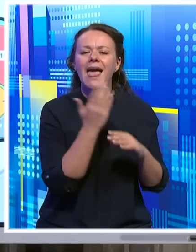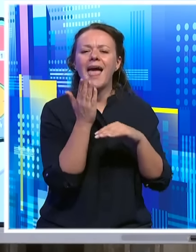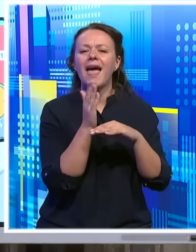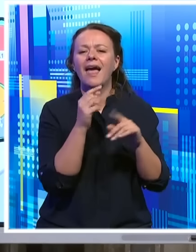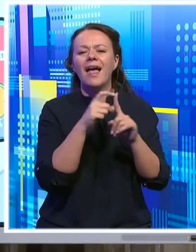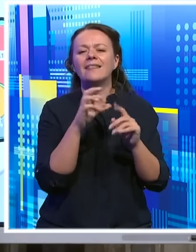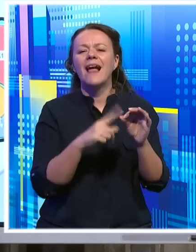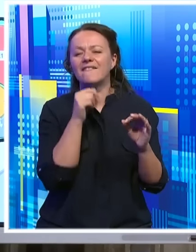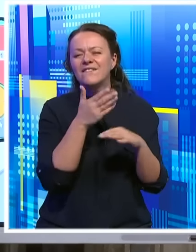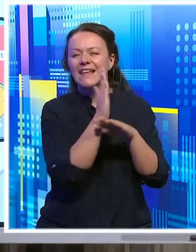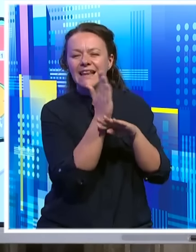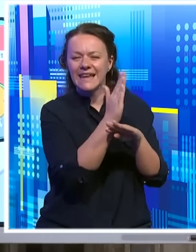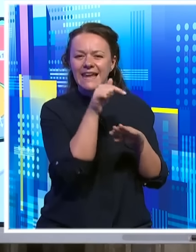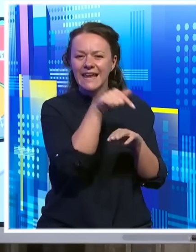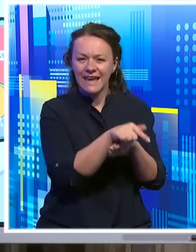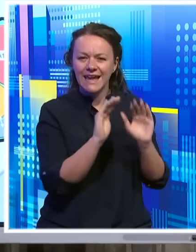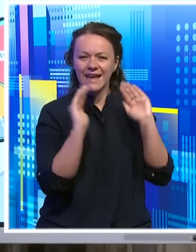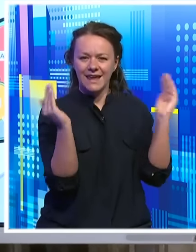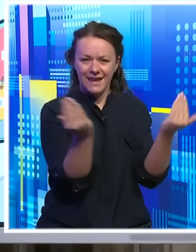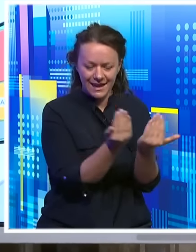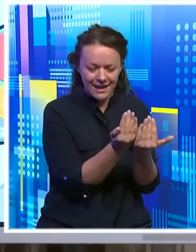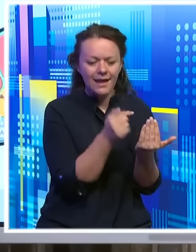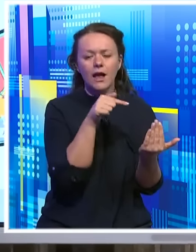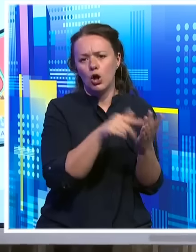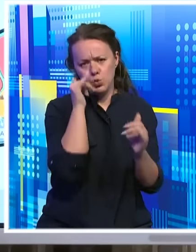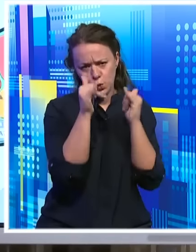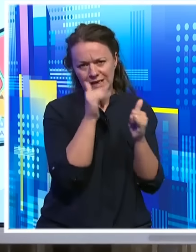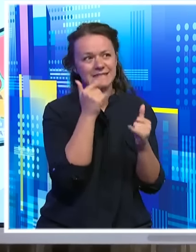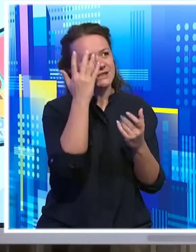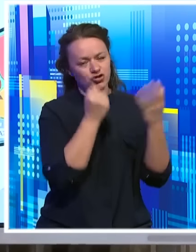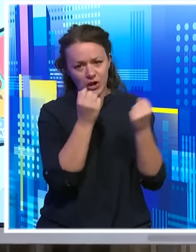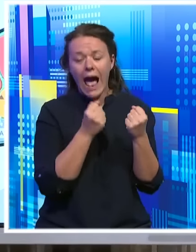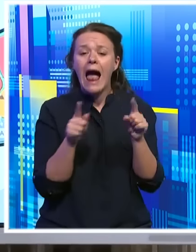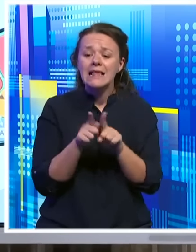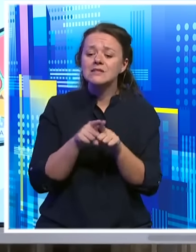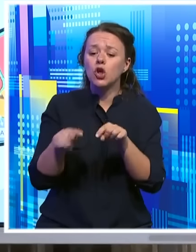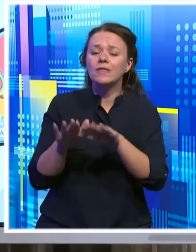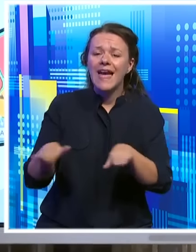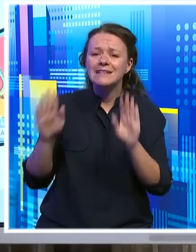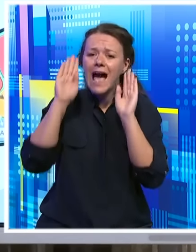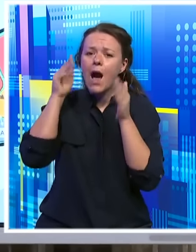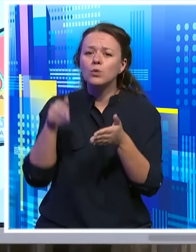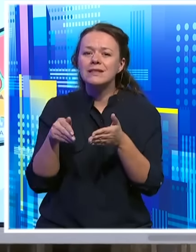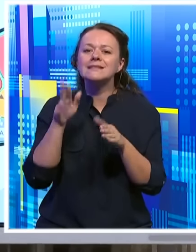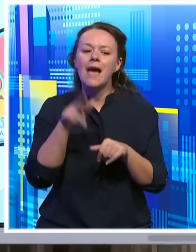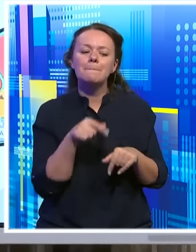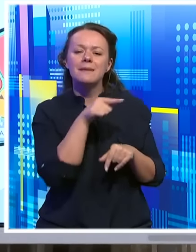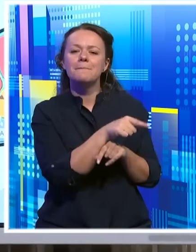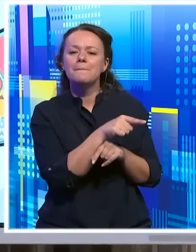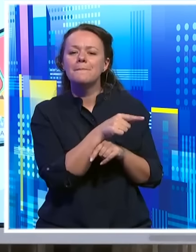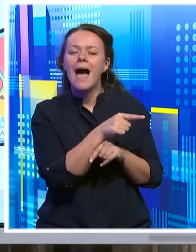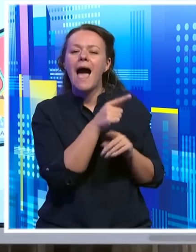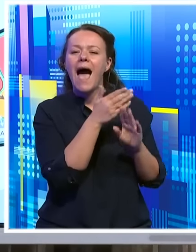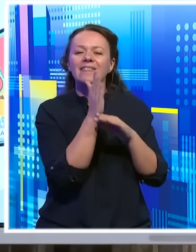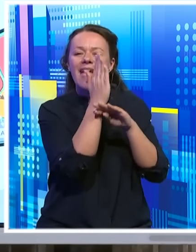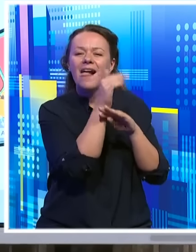takozvani terapeutski delfini za decu sa autizmom. Kažu da ništa, i mi smo se konsultovali sa Ministarstvom